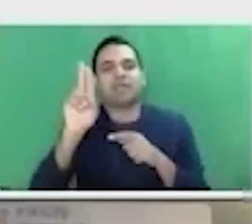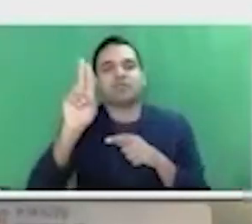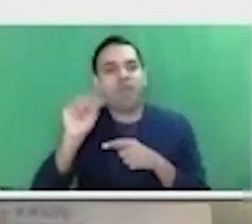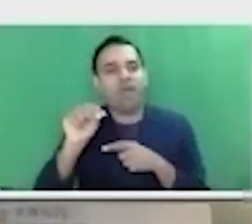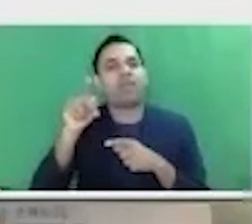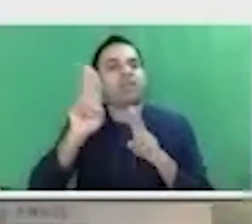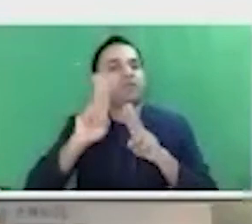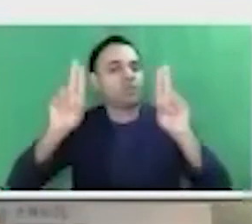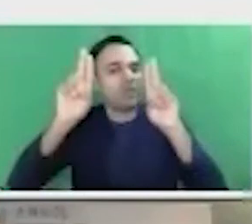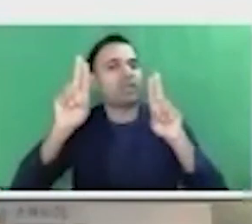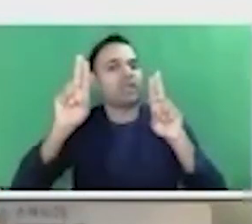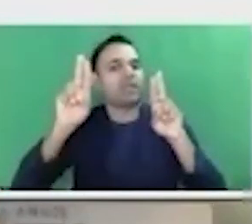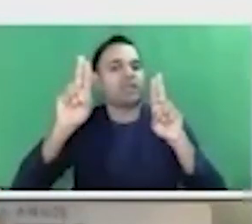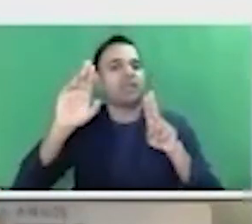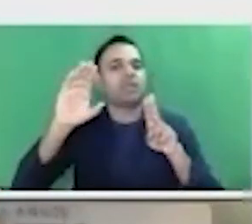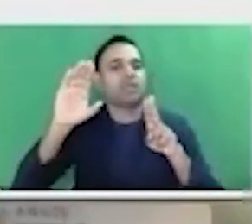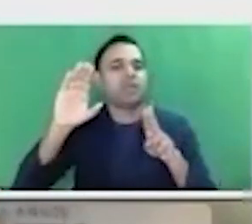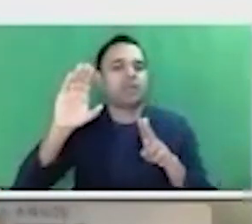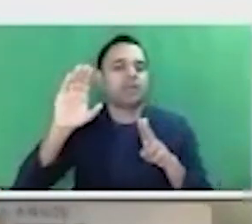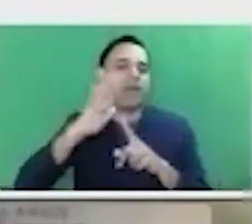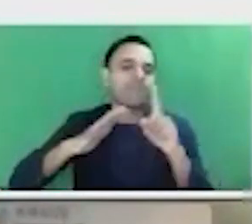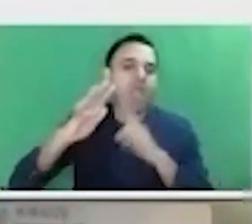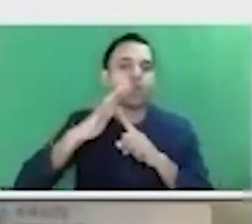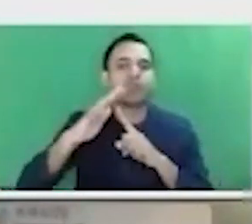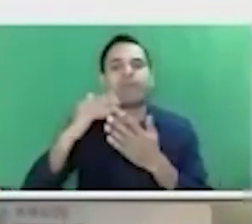سيد أندرسون من برنامج البيئة،